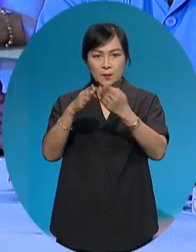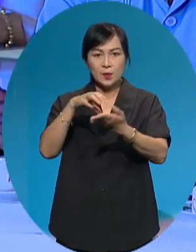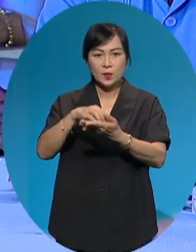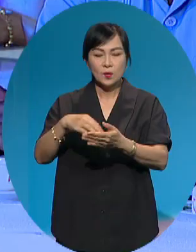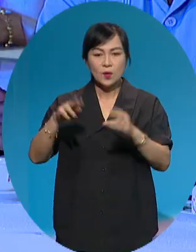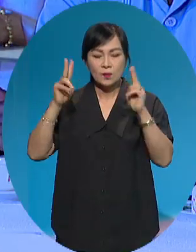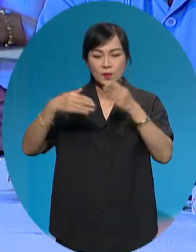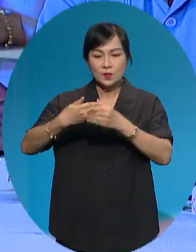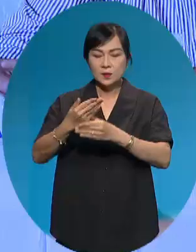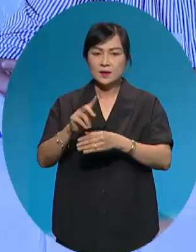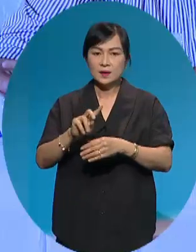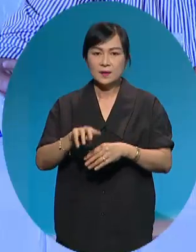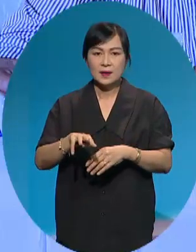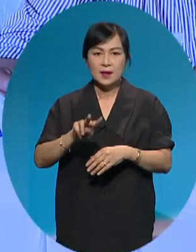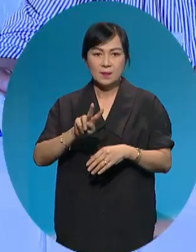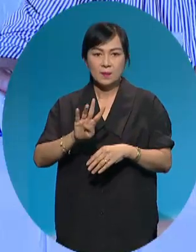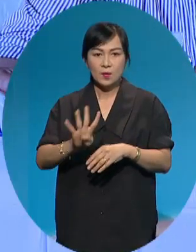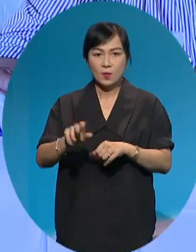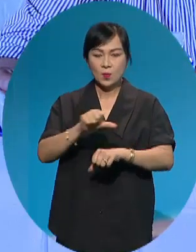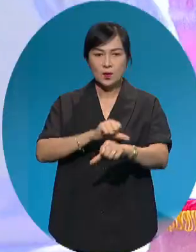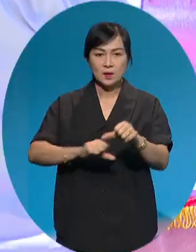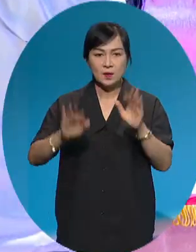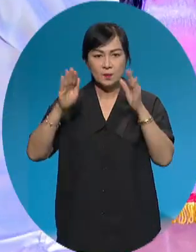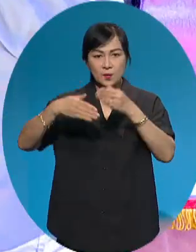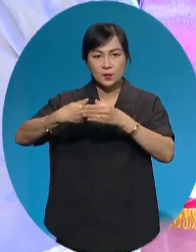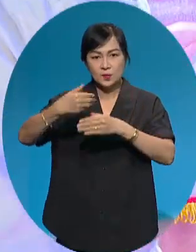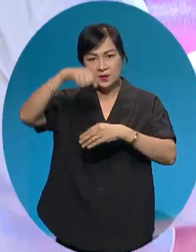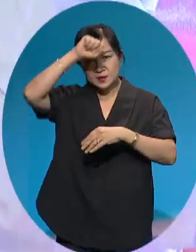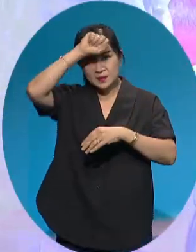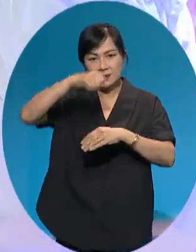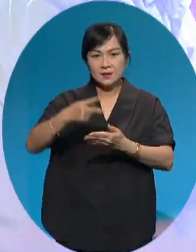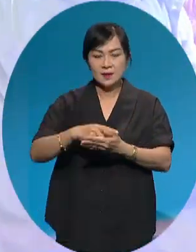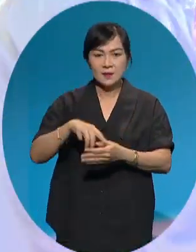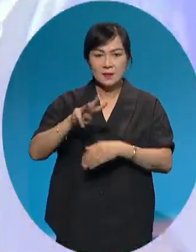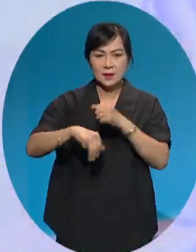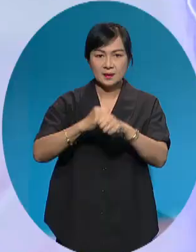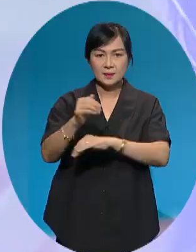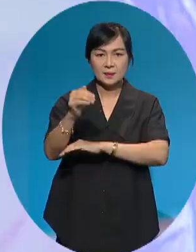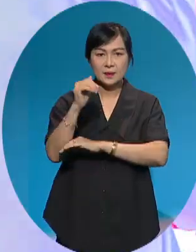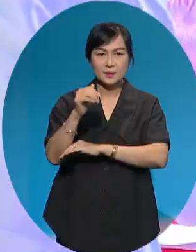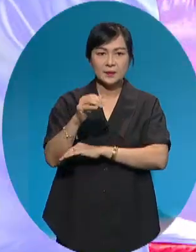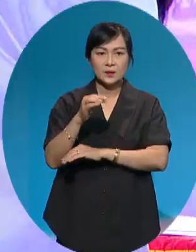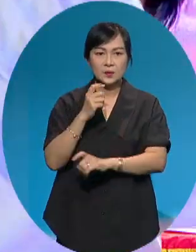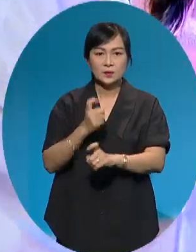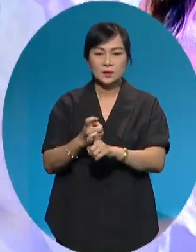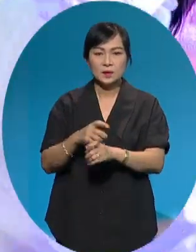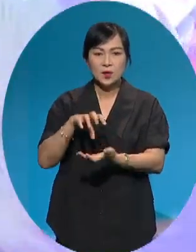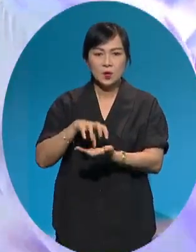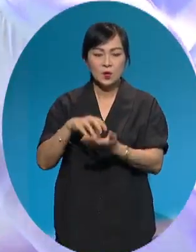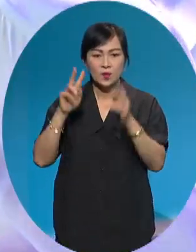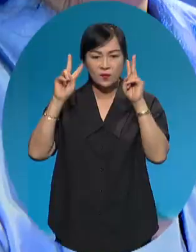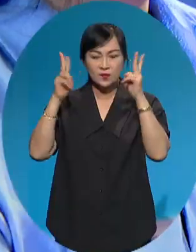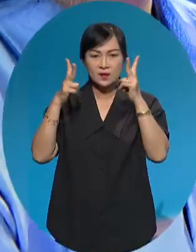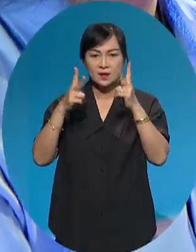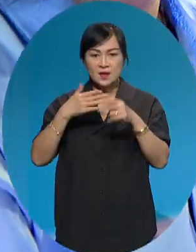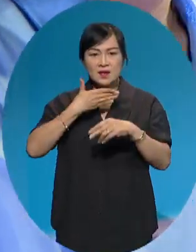khu vui xuân năm 2024 với các hoạt động mừng xuân, mừng đảng và kỷ niệm 3 năm ngày thành lập thành phố Thủ Đức. Khu vui xuân là